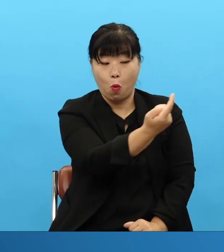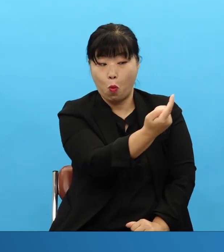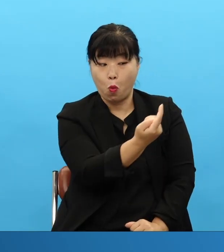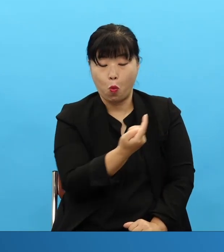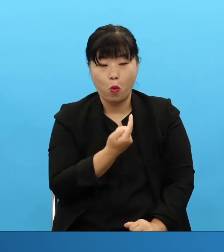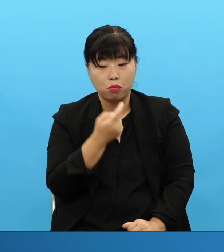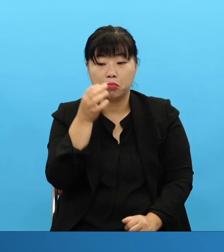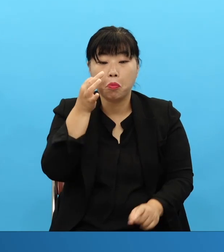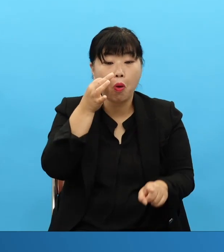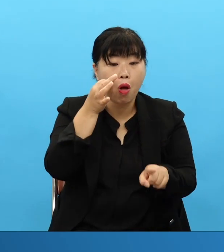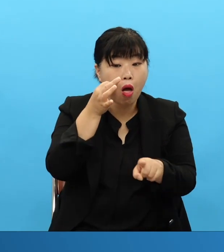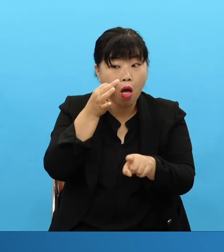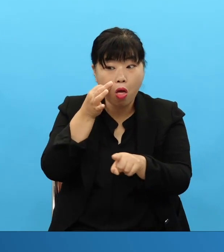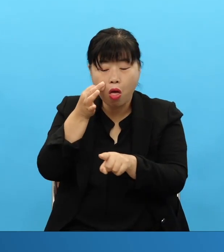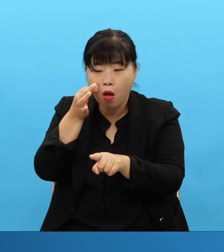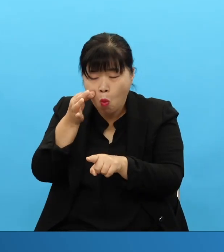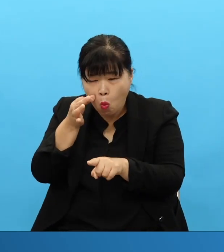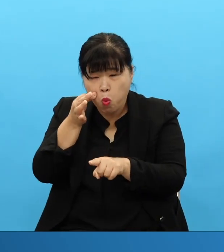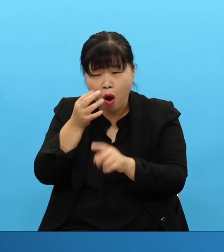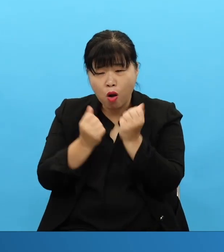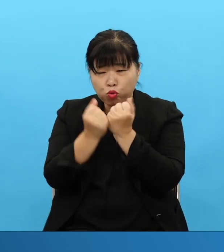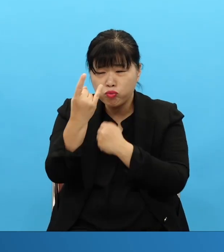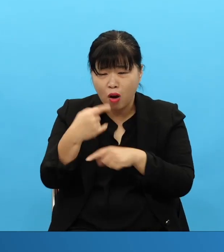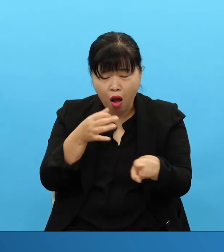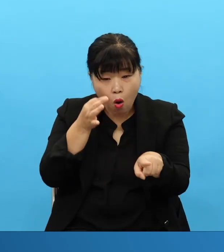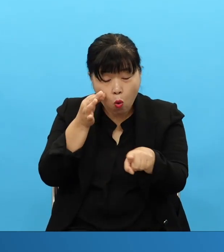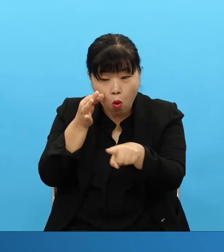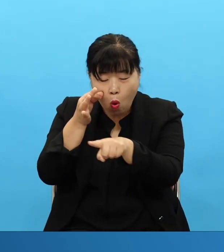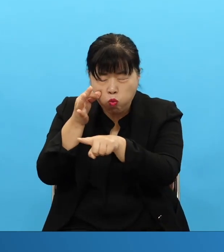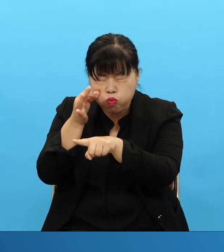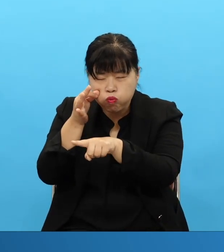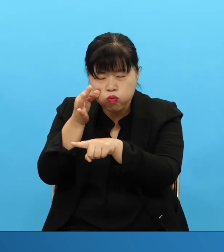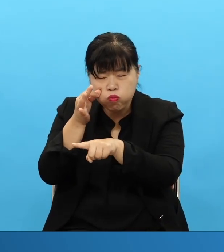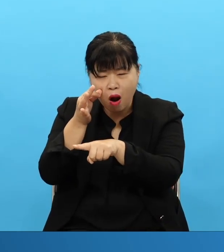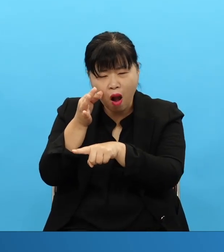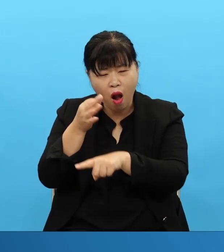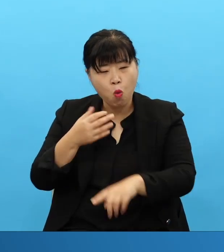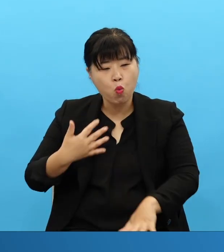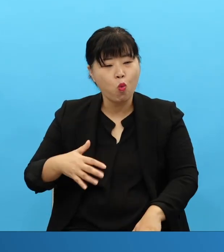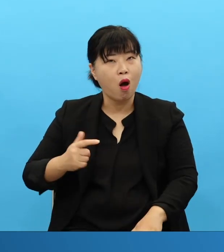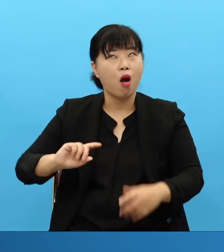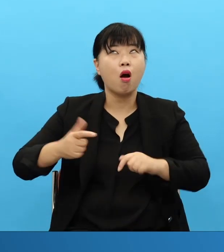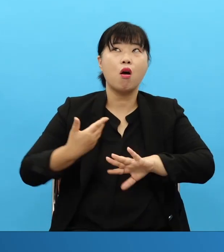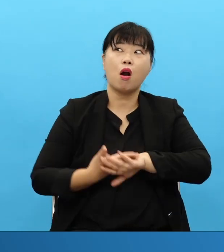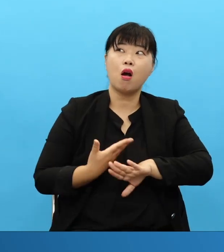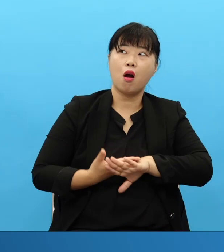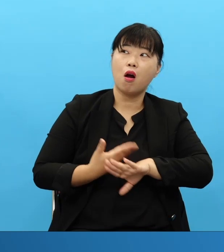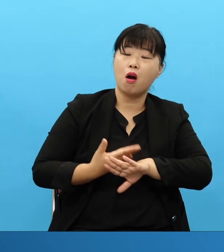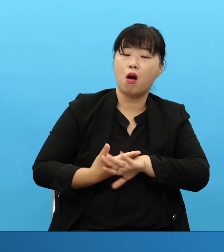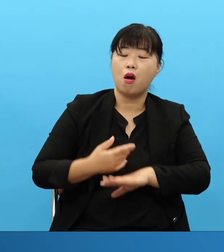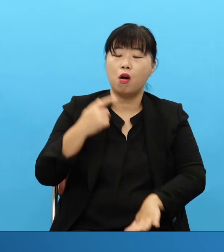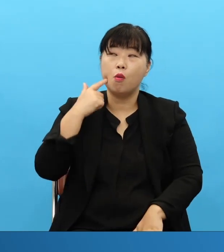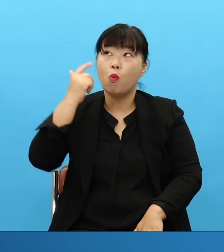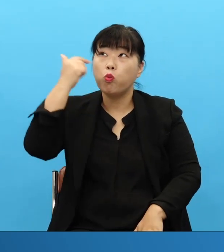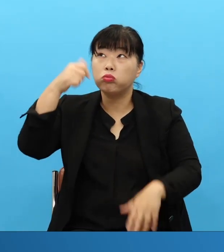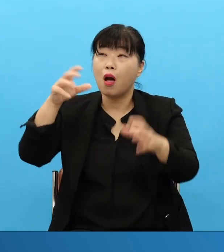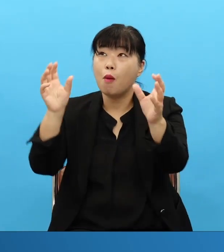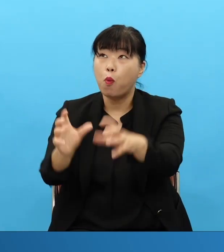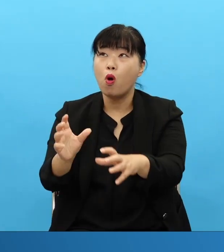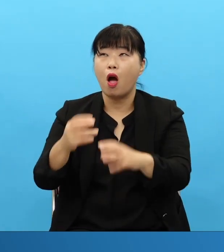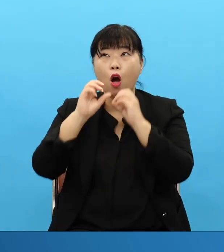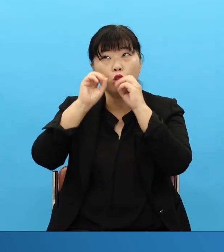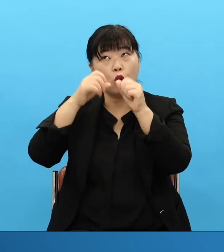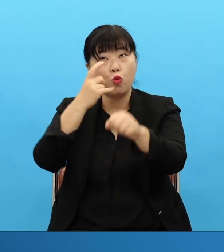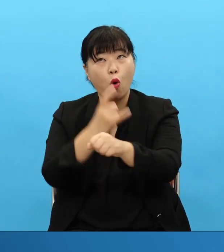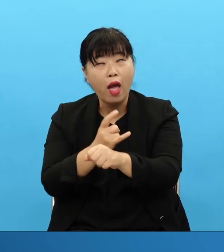예, 여기는 완전히 다르네. 이렇게. I said, it's completely different here. 다르죠. 뭐. It is 누가 뭐 different. 어디 목사님들 모여가 우리가 전도해야 된다, 막 복음